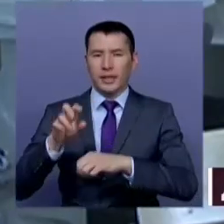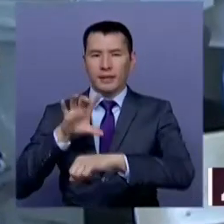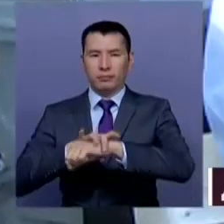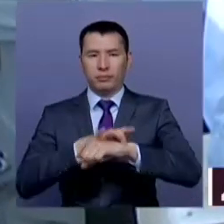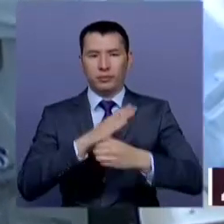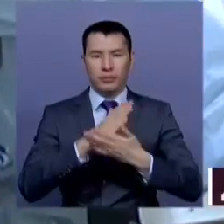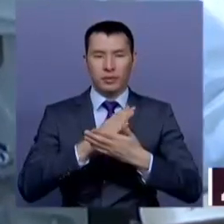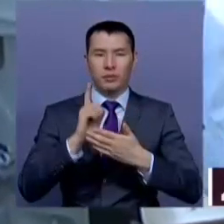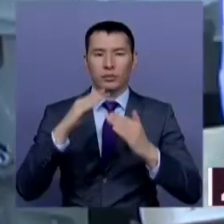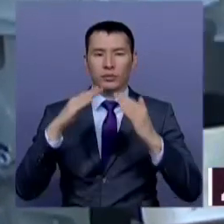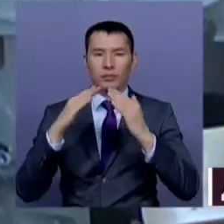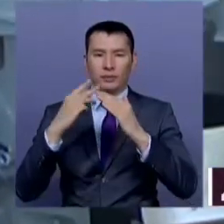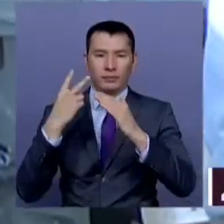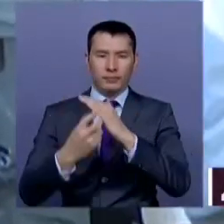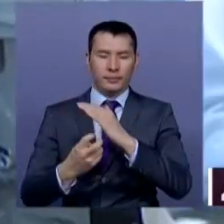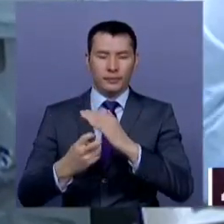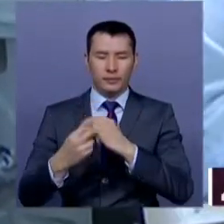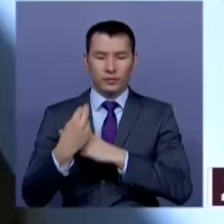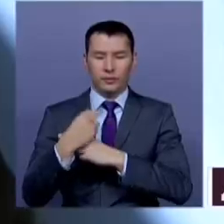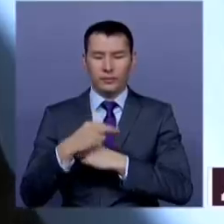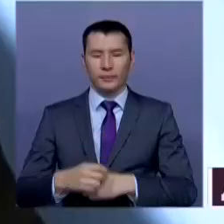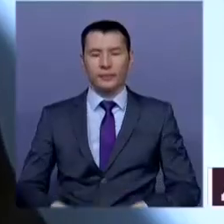на домашнем карантине.